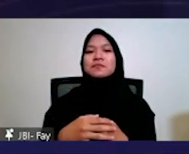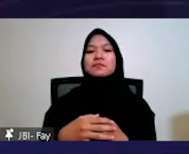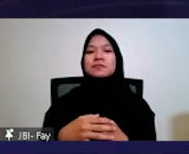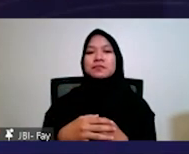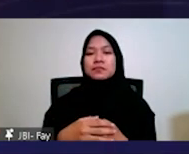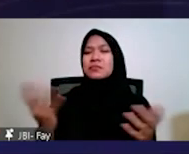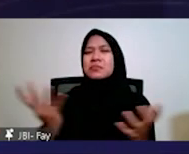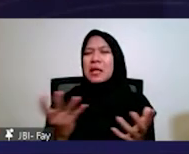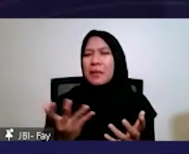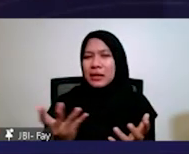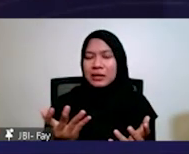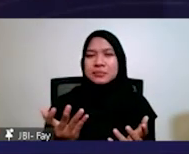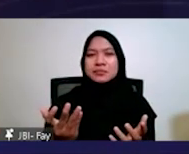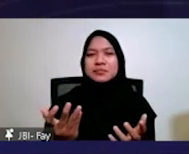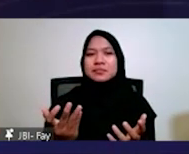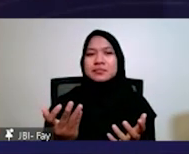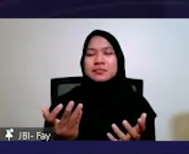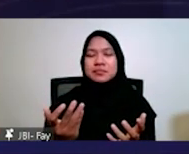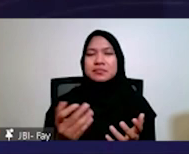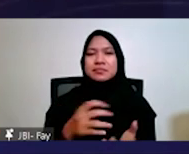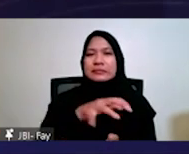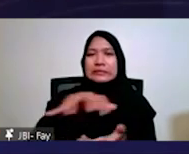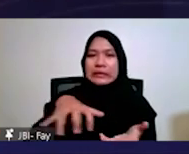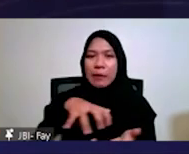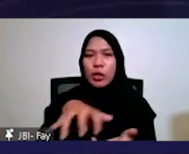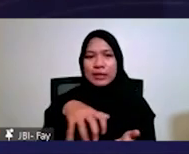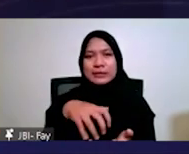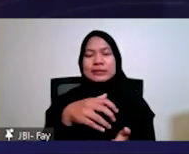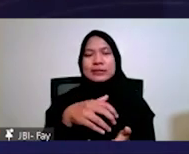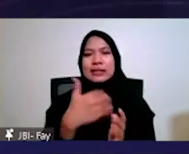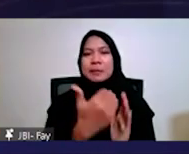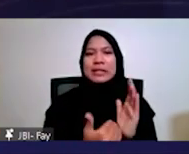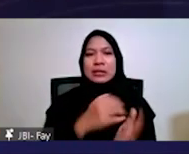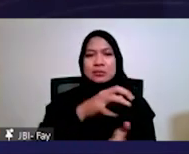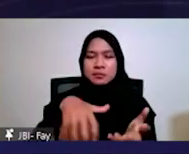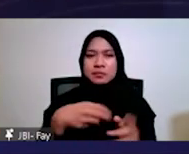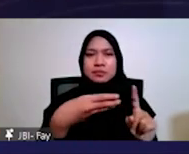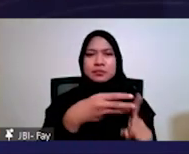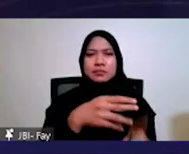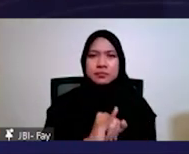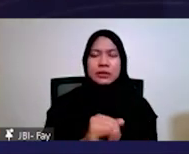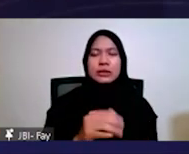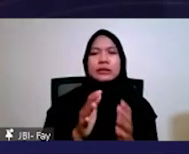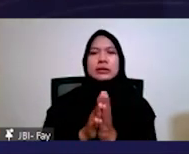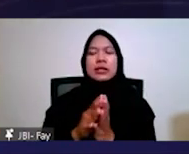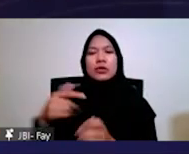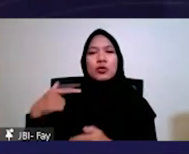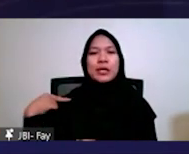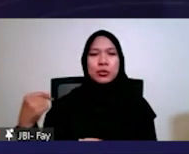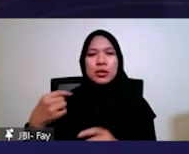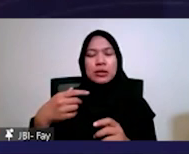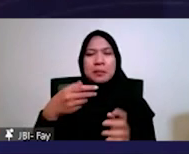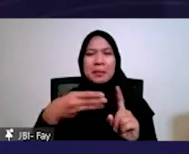bagaimana dabka mu bauran jamunya Gubernur BI dan Bank Indonesia lanjut